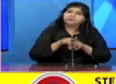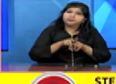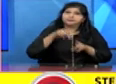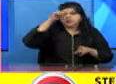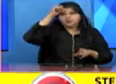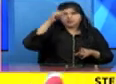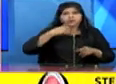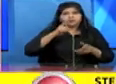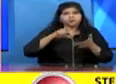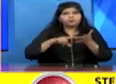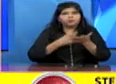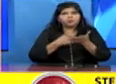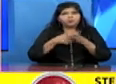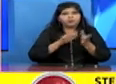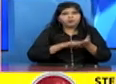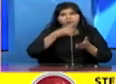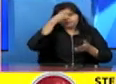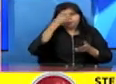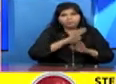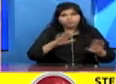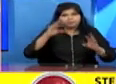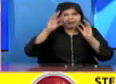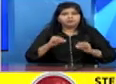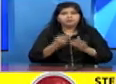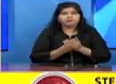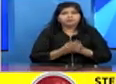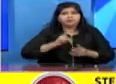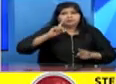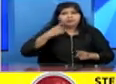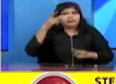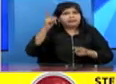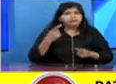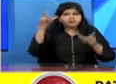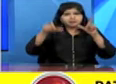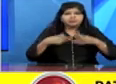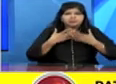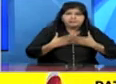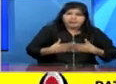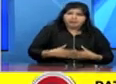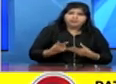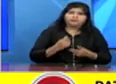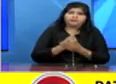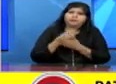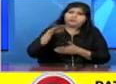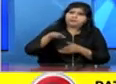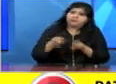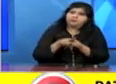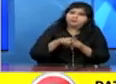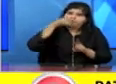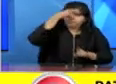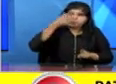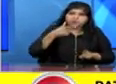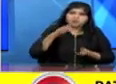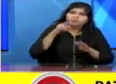भारत को कोरोना महामारी पर जीत दिलाएंगे। एक एक भारतीय का संयम और संकल्प ही हमें मुश्किल स्थिति